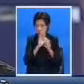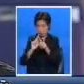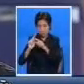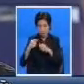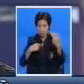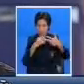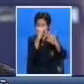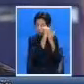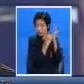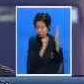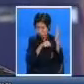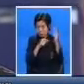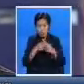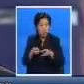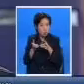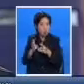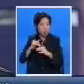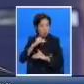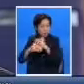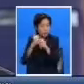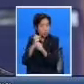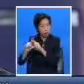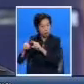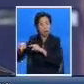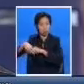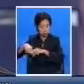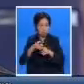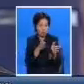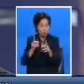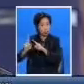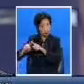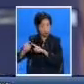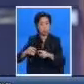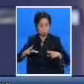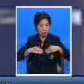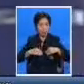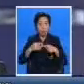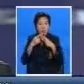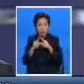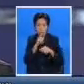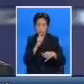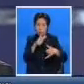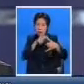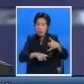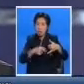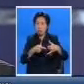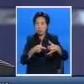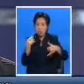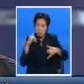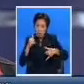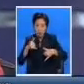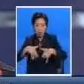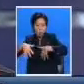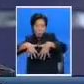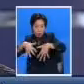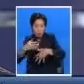นะครับคงไม่สามารถจะไปเกี่ยวกับว่ามีคนมากหรือมีคนน้อยที่ชอบไม่ชอบคนที่ถูกตัดสินนะฮะทีนี้